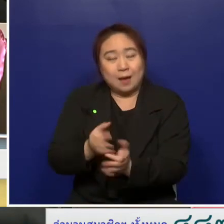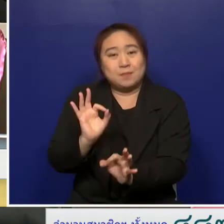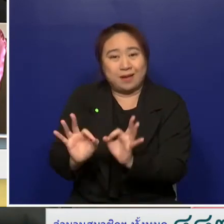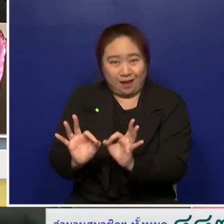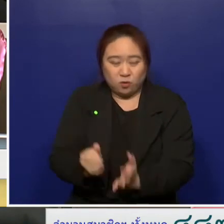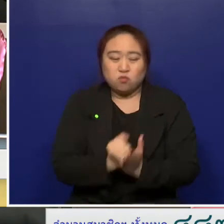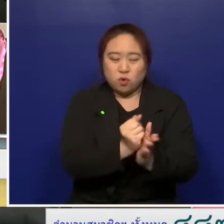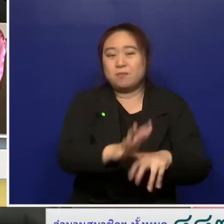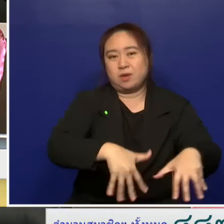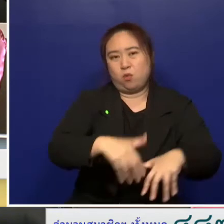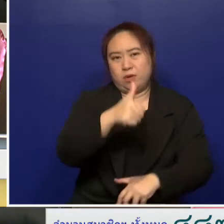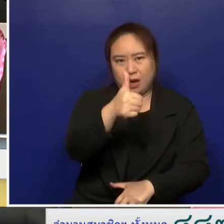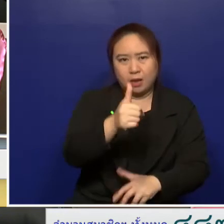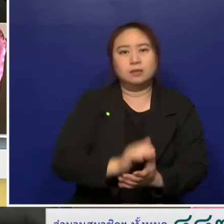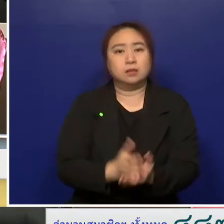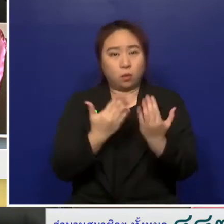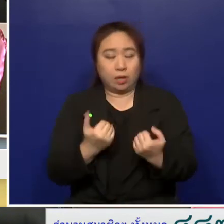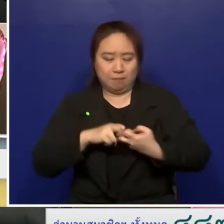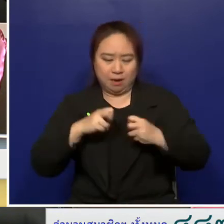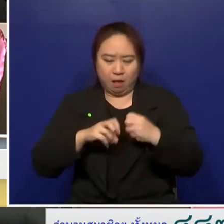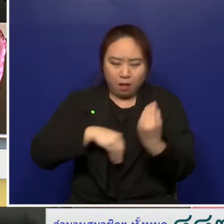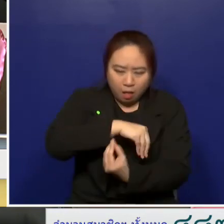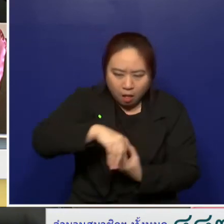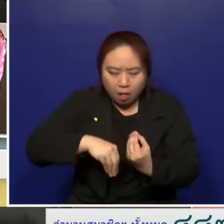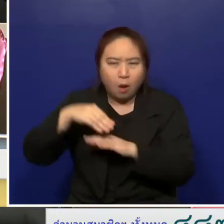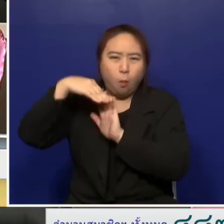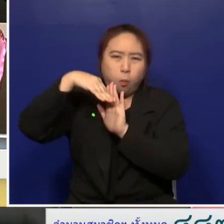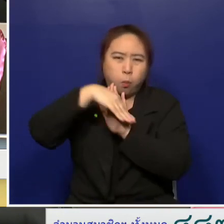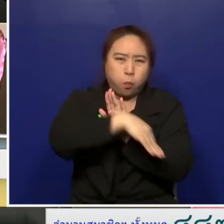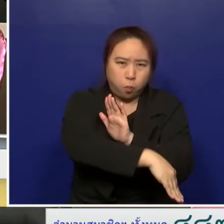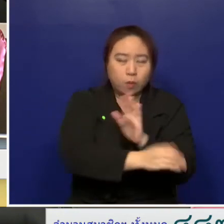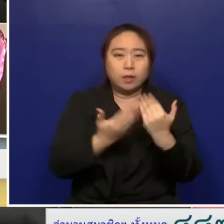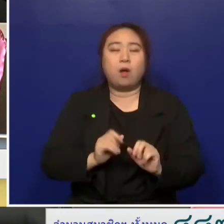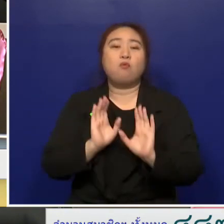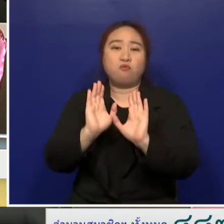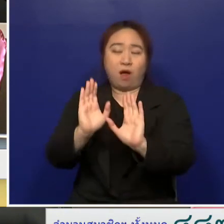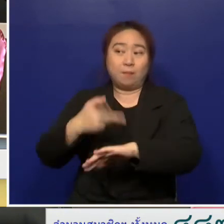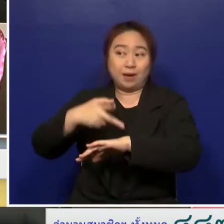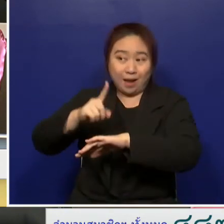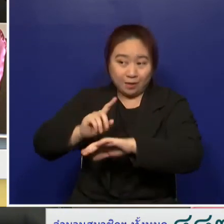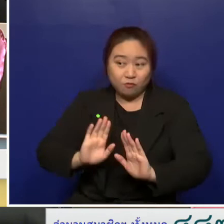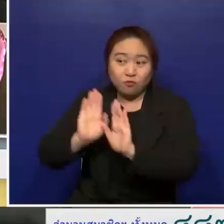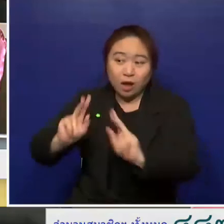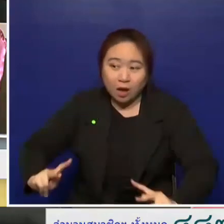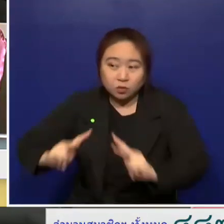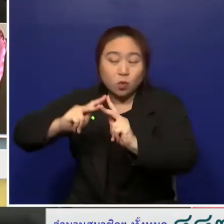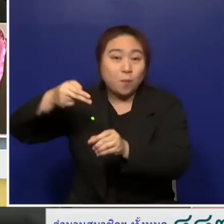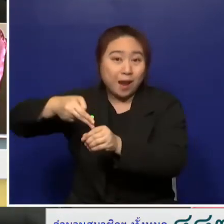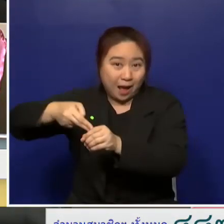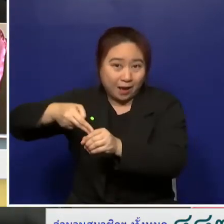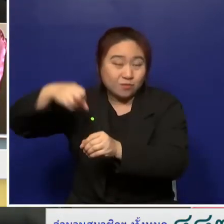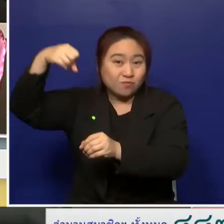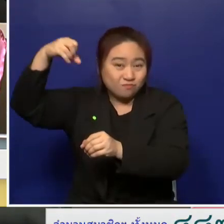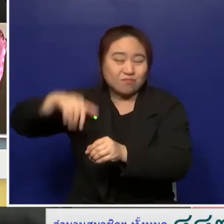พี่นประชาชนในสภาวเศรษกิจที่ตกต่ําฝากท่านประทานผ่านไปยังกระสวงพลงงาน ช่วยดำเนินการ